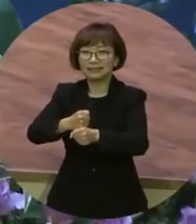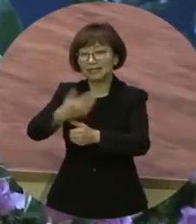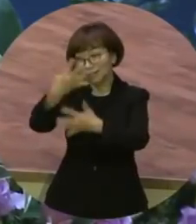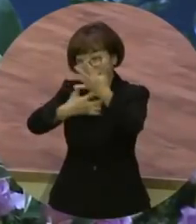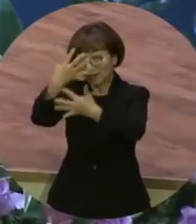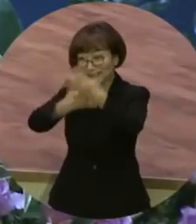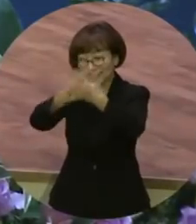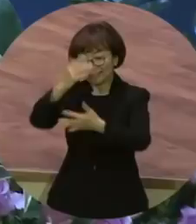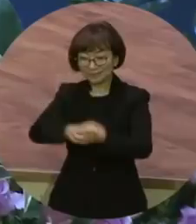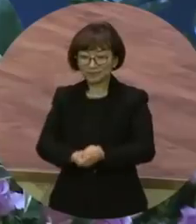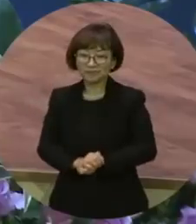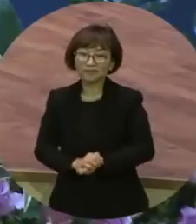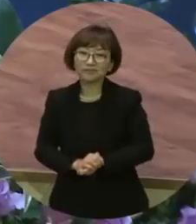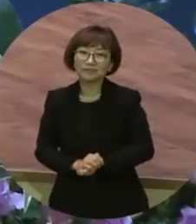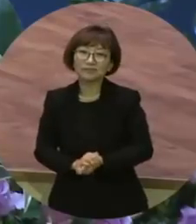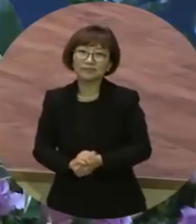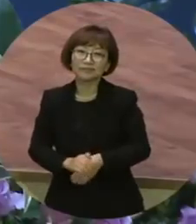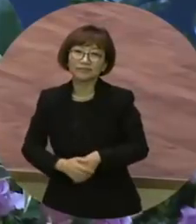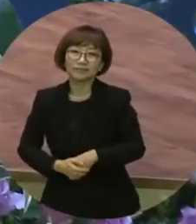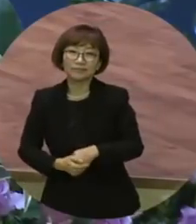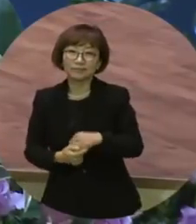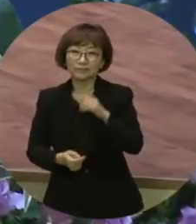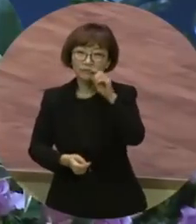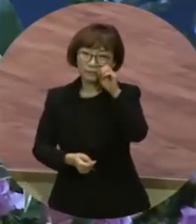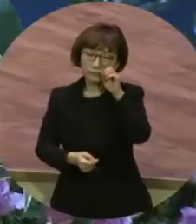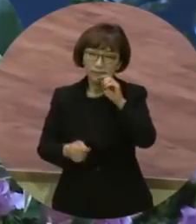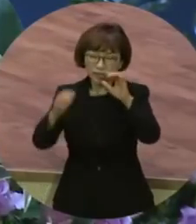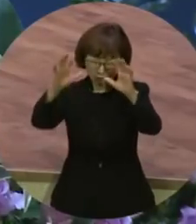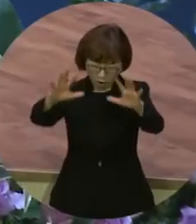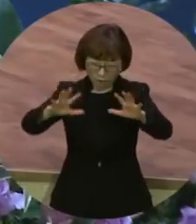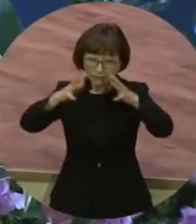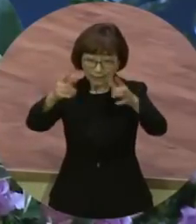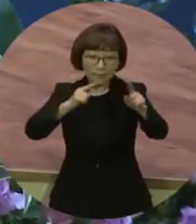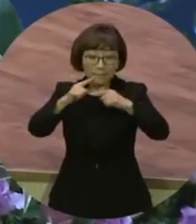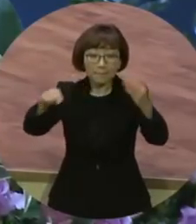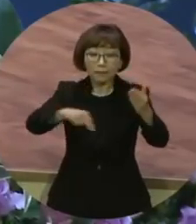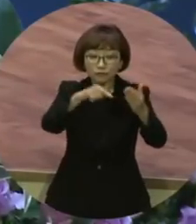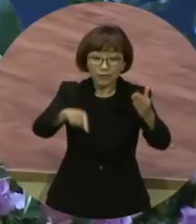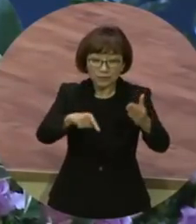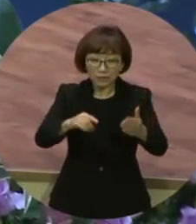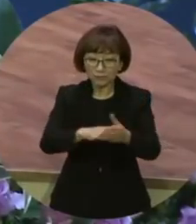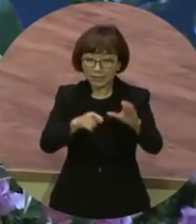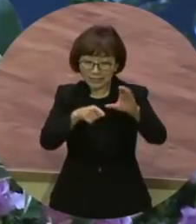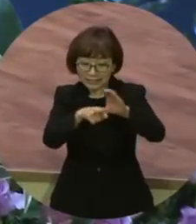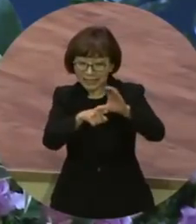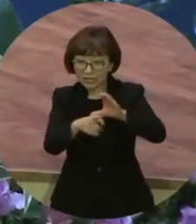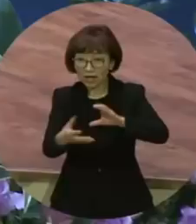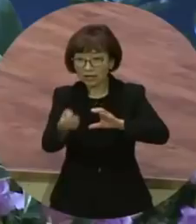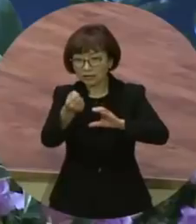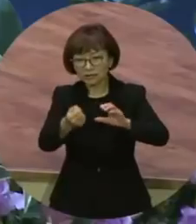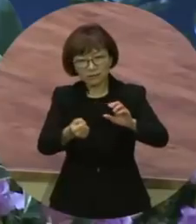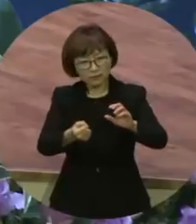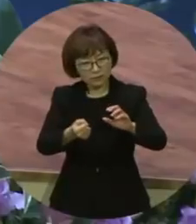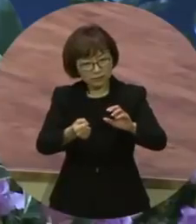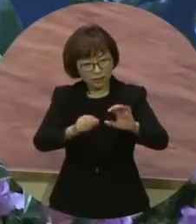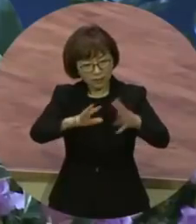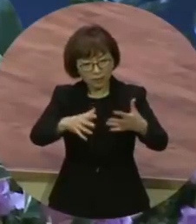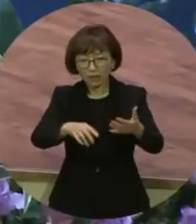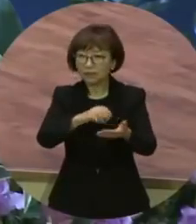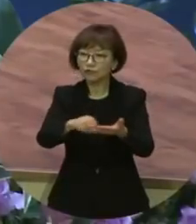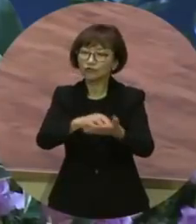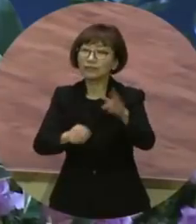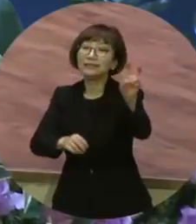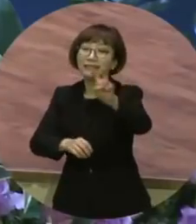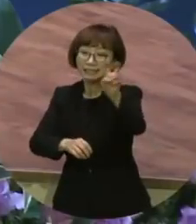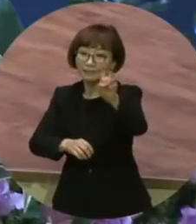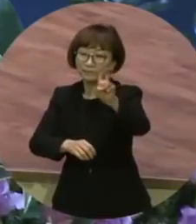고유의 사전을 가지고 있는 20개 언어 중에 하나가 바로 한글이라고 합니다. 세계 2차 대전 이후 유일하게 식민지 국가